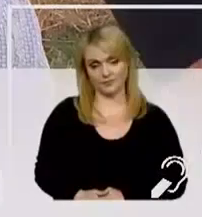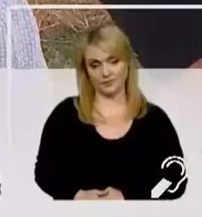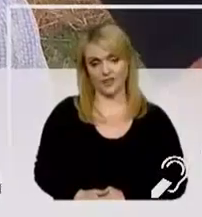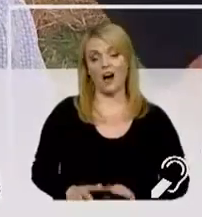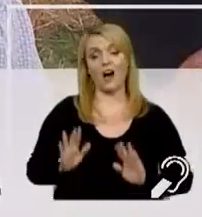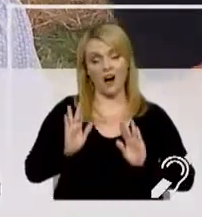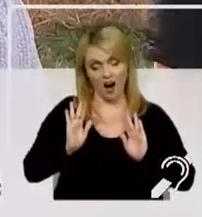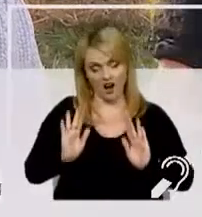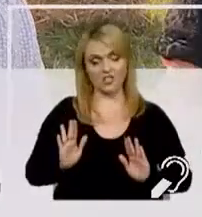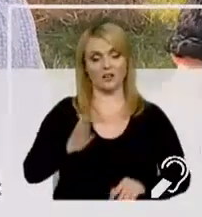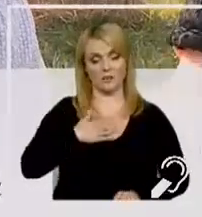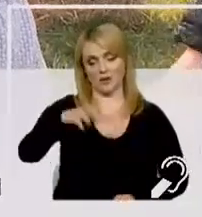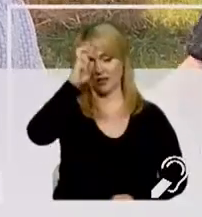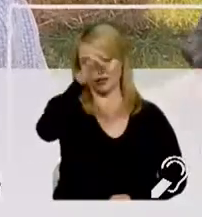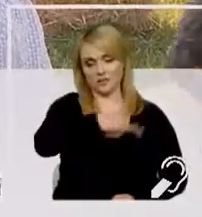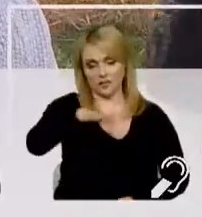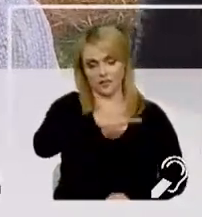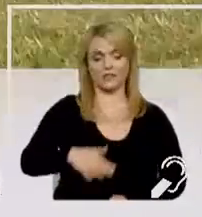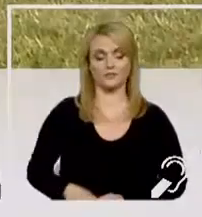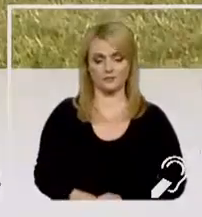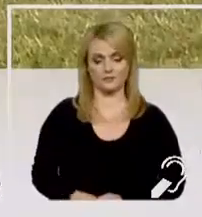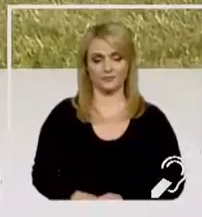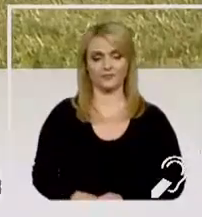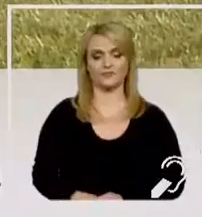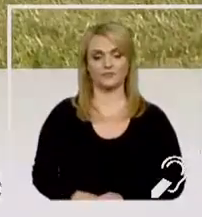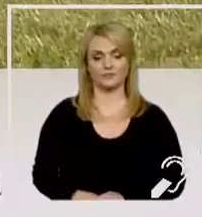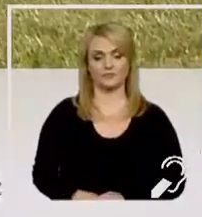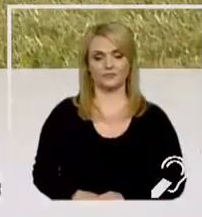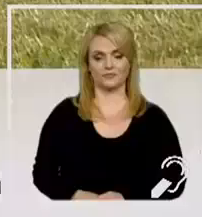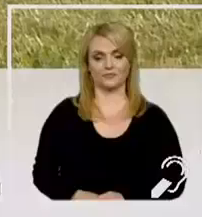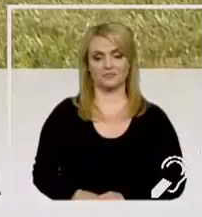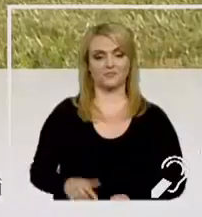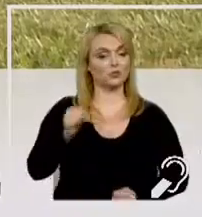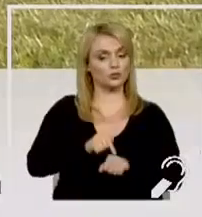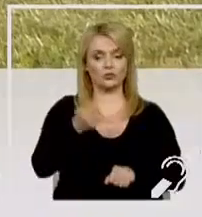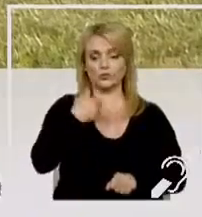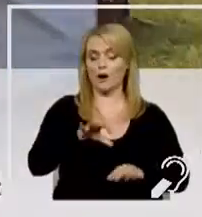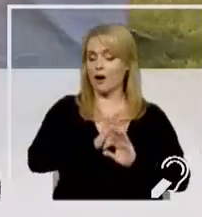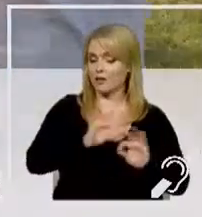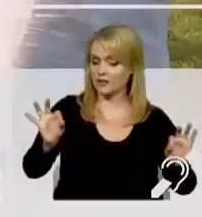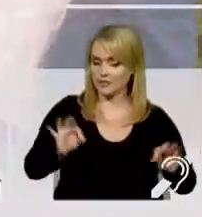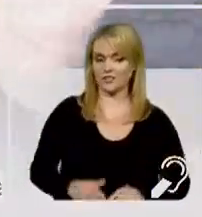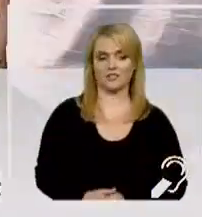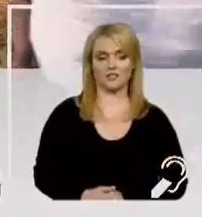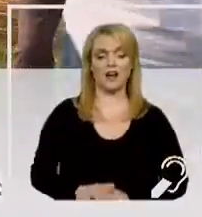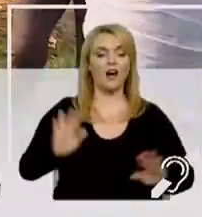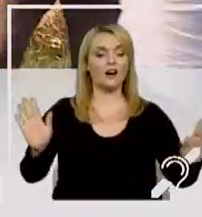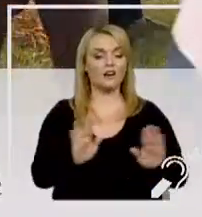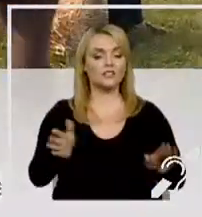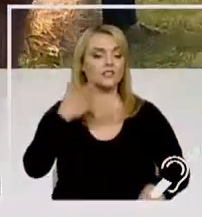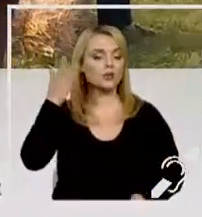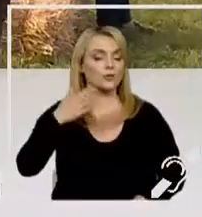Asta e țara mea și ăsta e neamul meu. Atmosfera e incitantă. Cântecul românesc